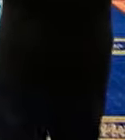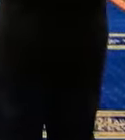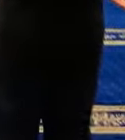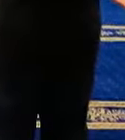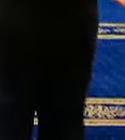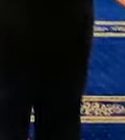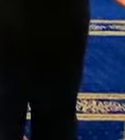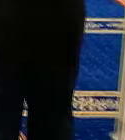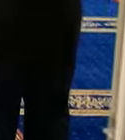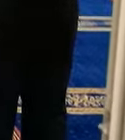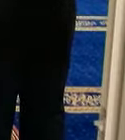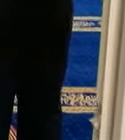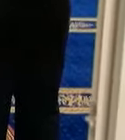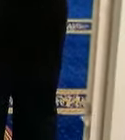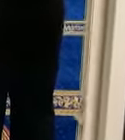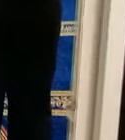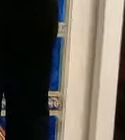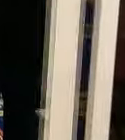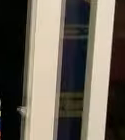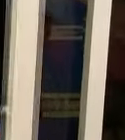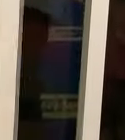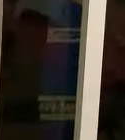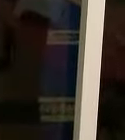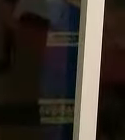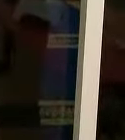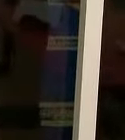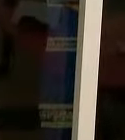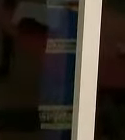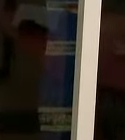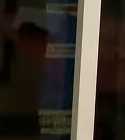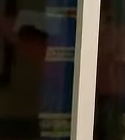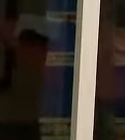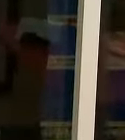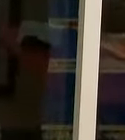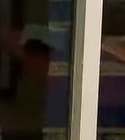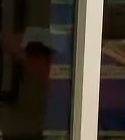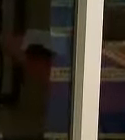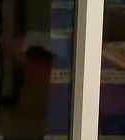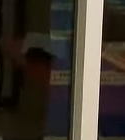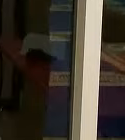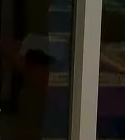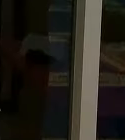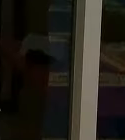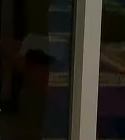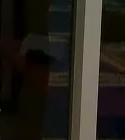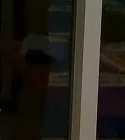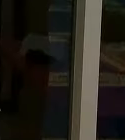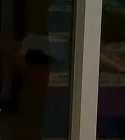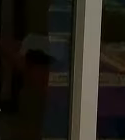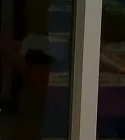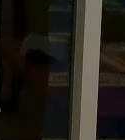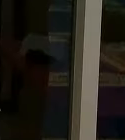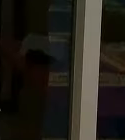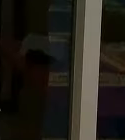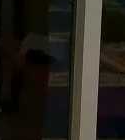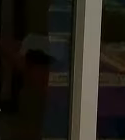Selesai salat, pakde dan makde bolehlah bersedekah barang seringgit dua bagi tabung masjid. Moga-moga berkat